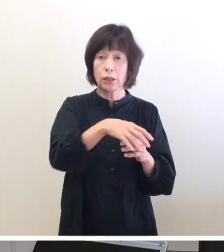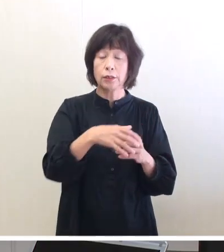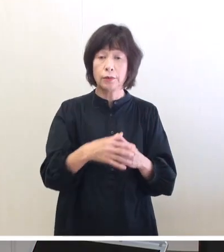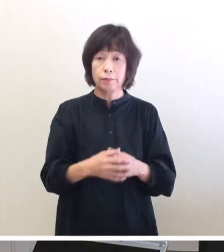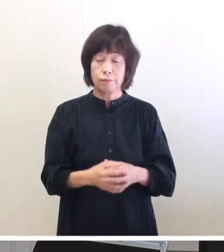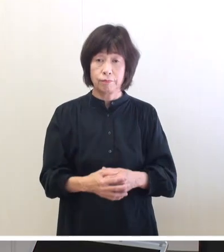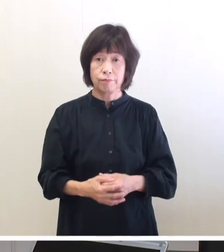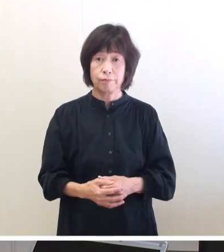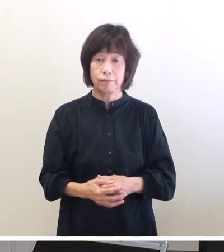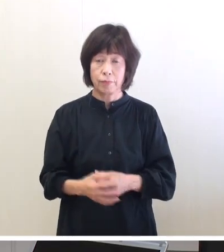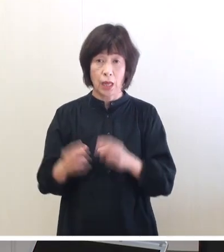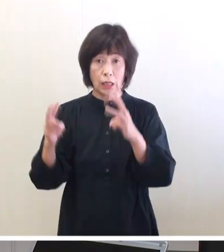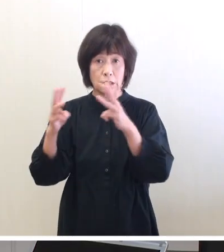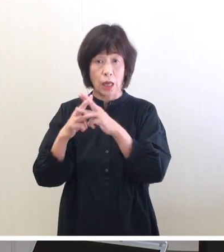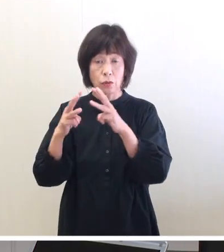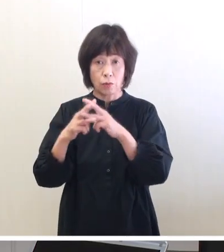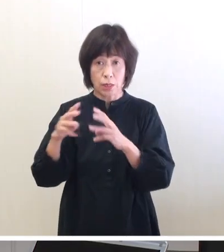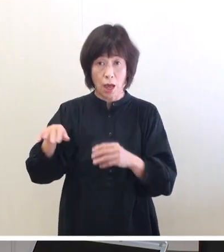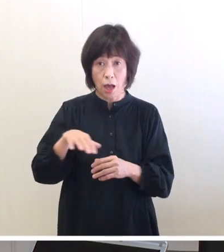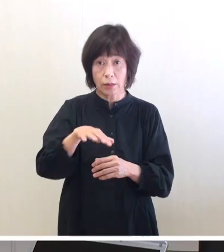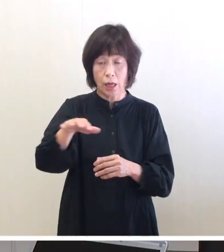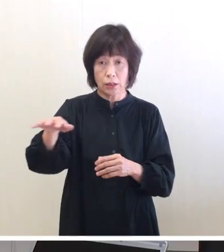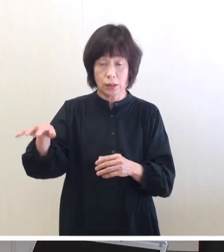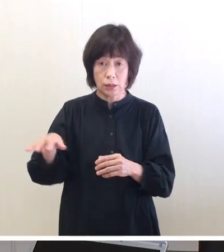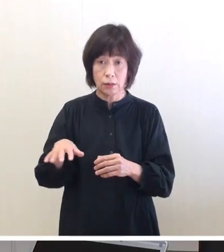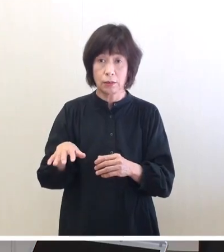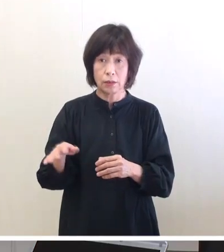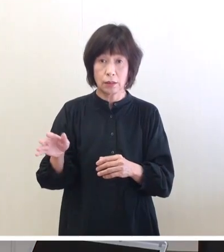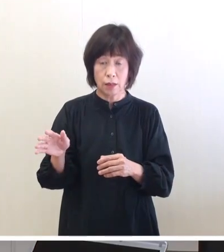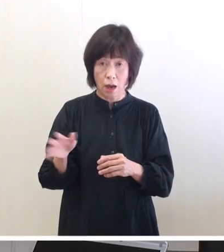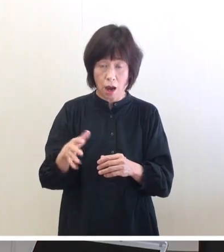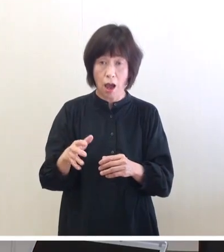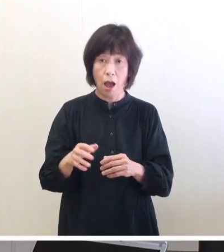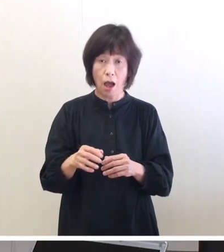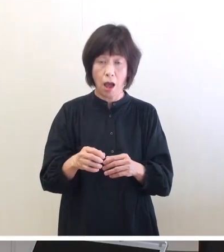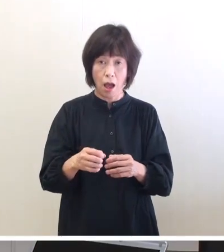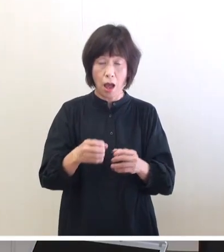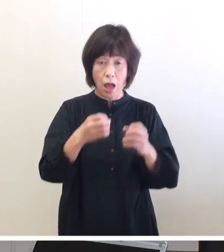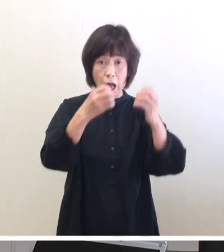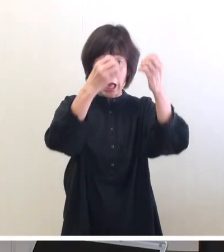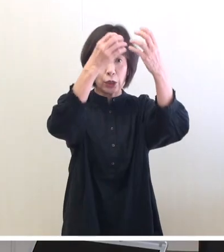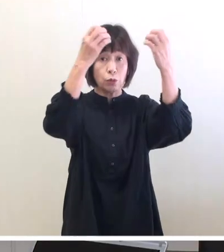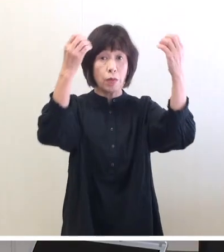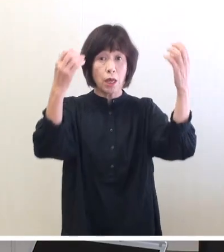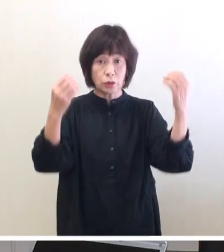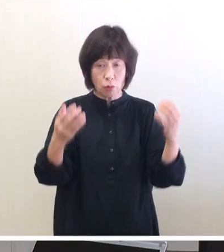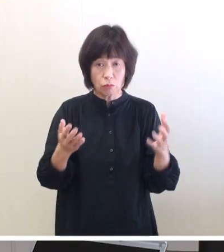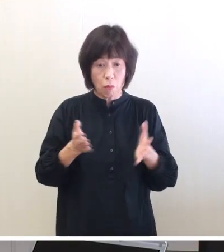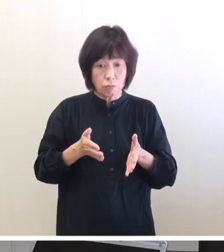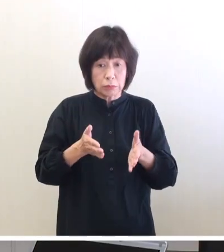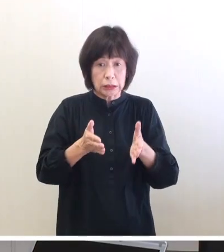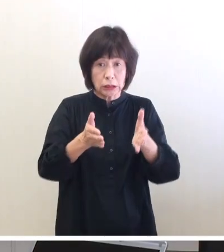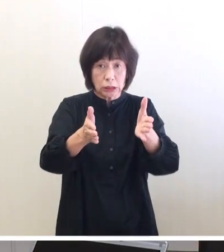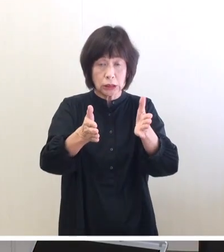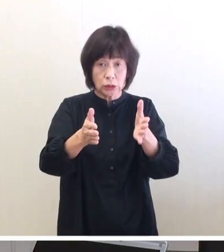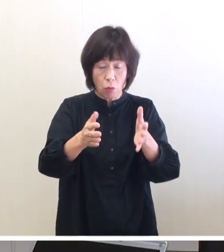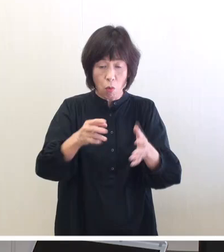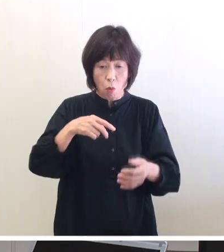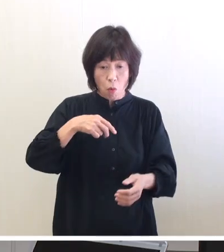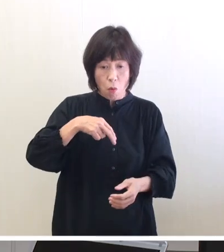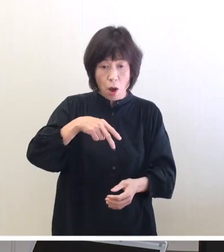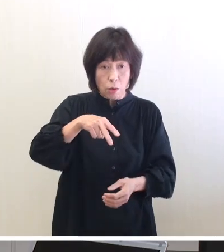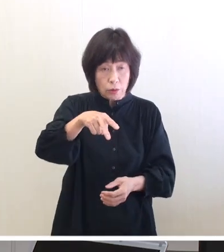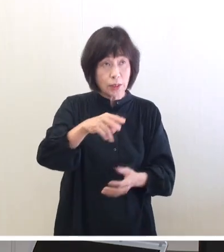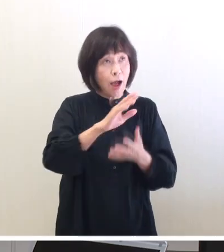の三宮方面からですね、このイルミネーションされた道を歩いていけば、自然